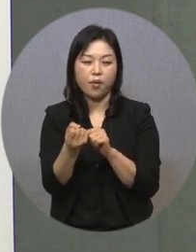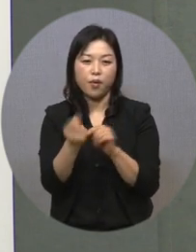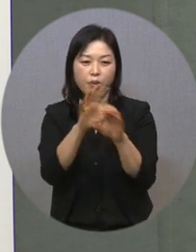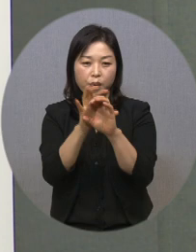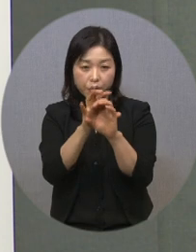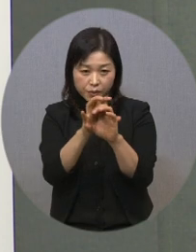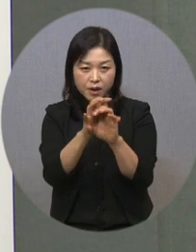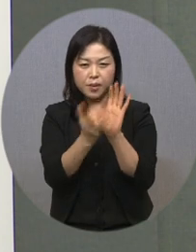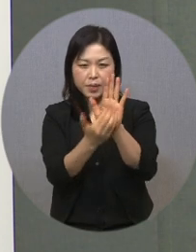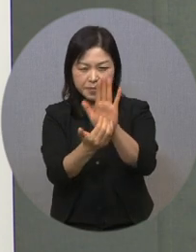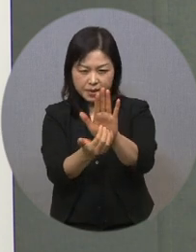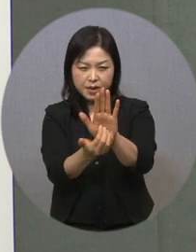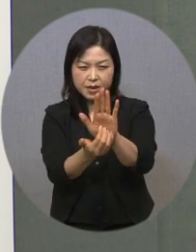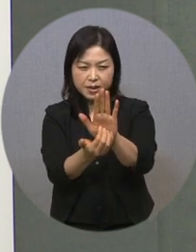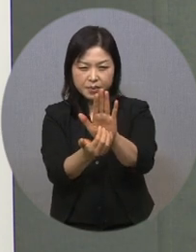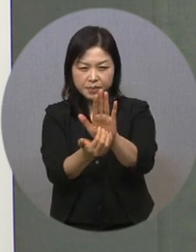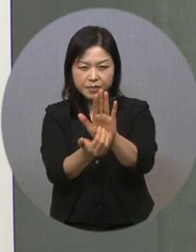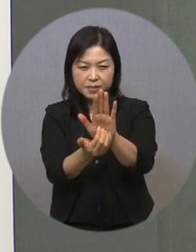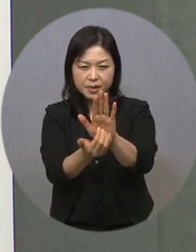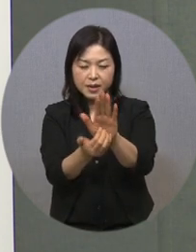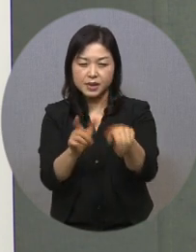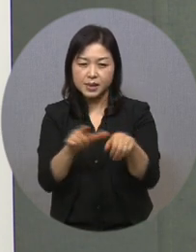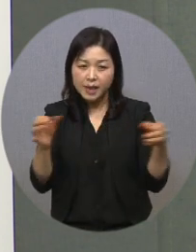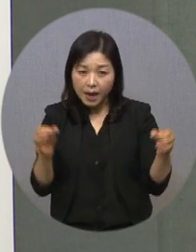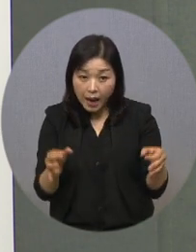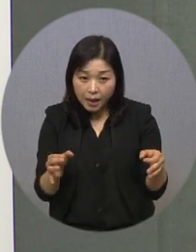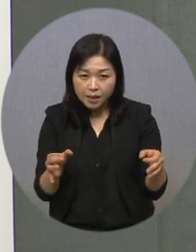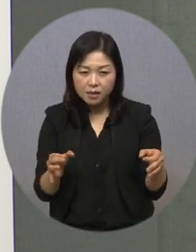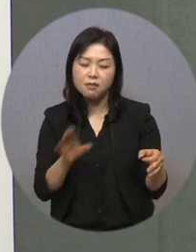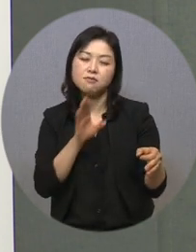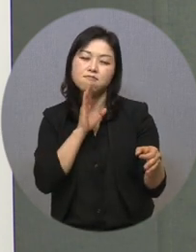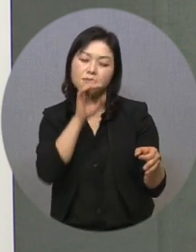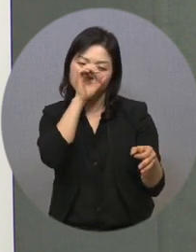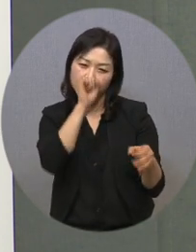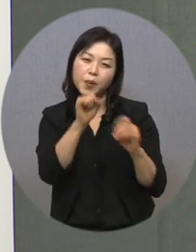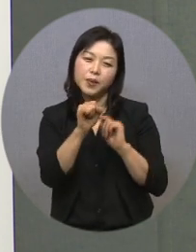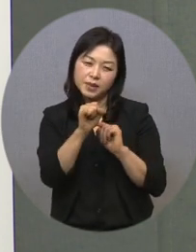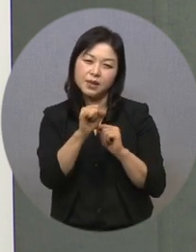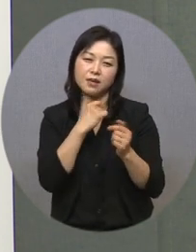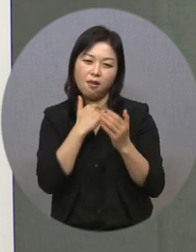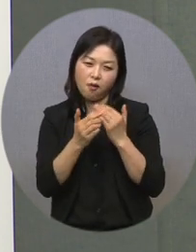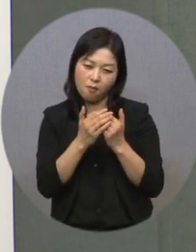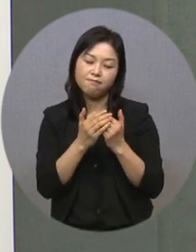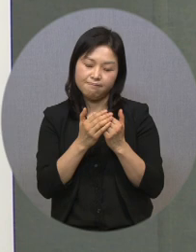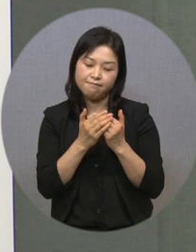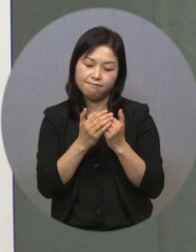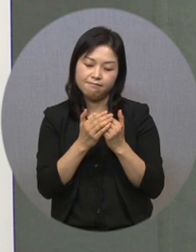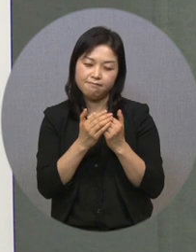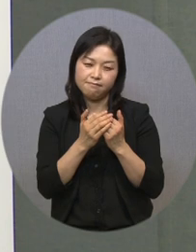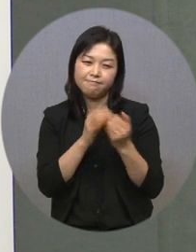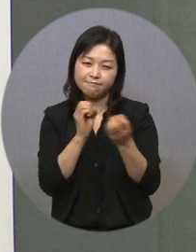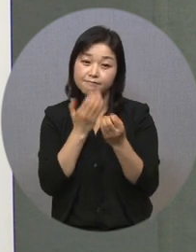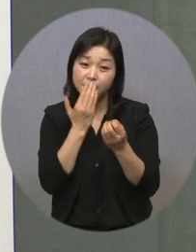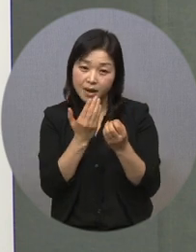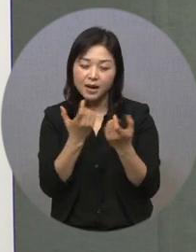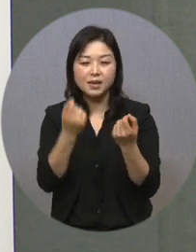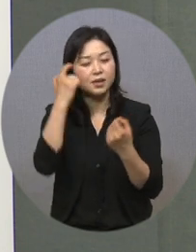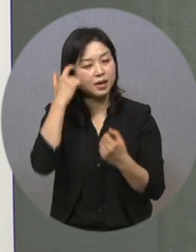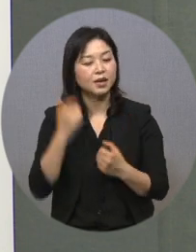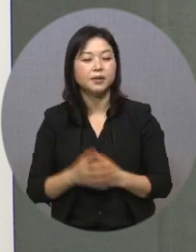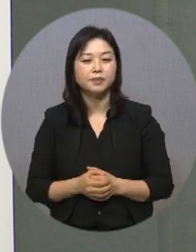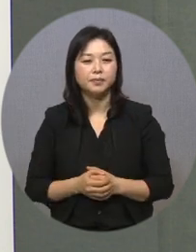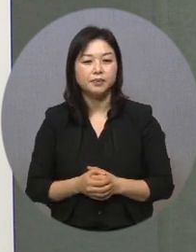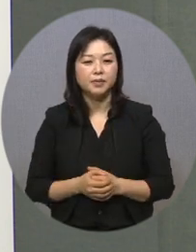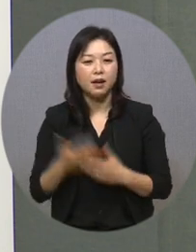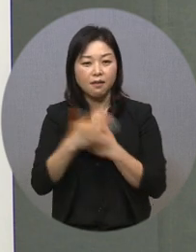코로나를 이겨나간다면은 짧은 시간 내에 좋은 얘기를 듣지 않을까 이런 생각도 해봅니다.